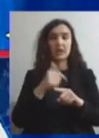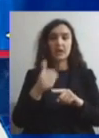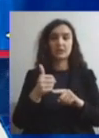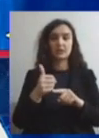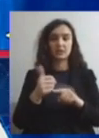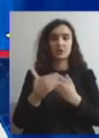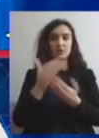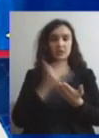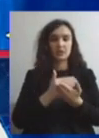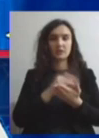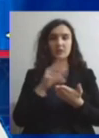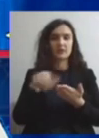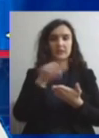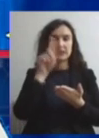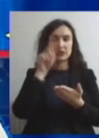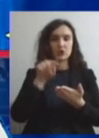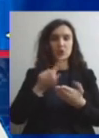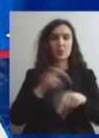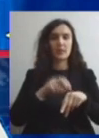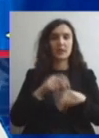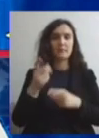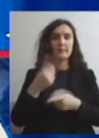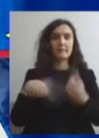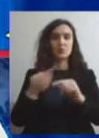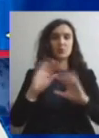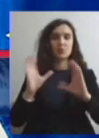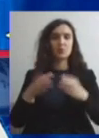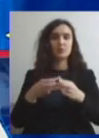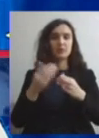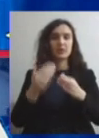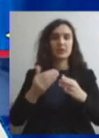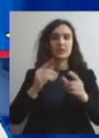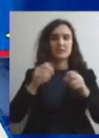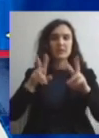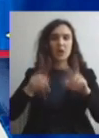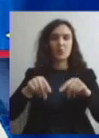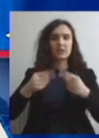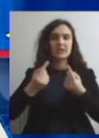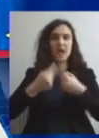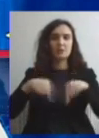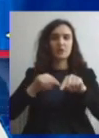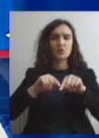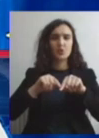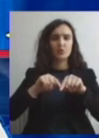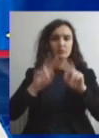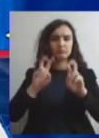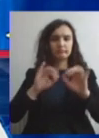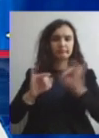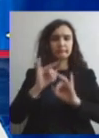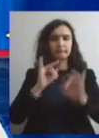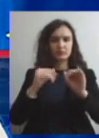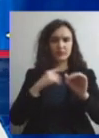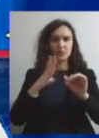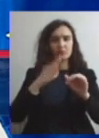თქვენ იცით, რომ დღეს სწორედ ექიმების ჯგუფთან ამ კლინიკურ საბჭოსთან გამართა შეხვედრა და ჩვენ კონკრეტულად ვიმსჯელეთ,